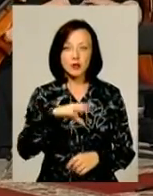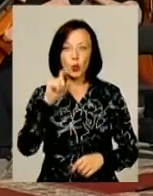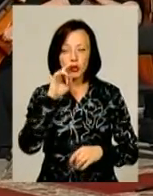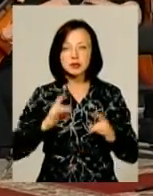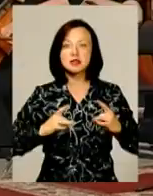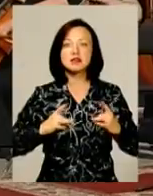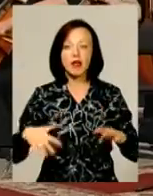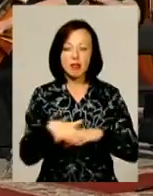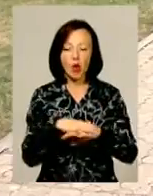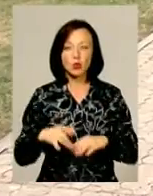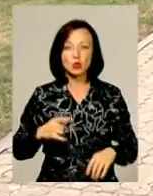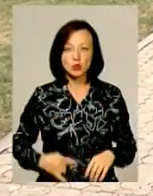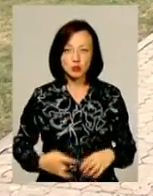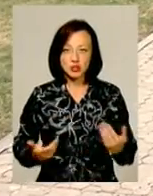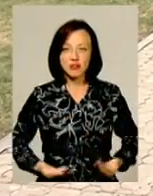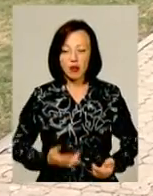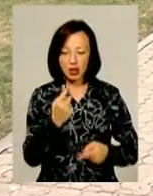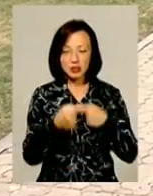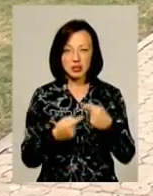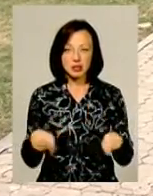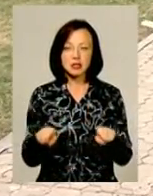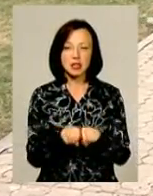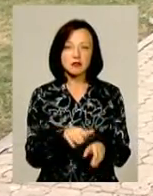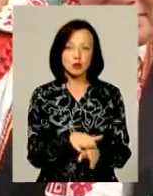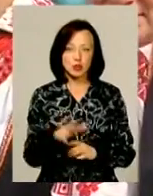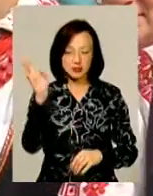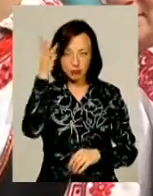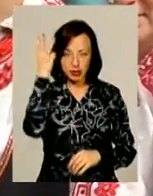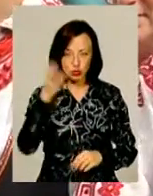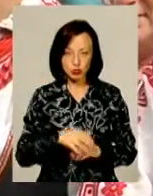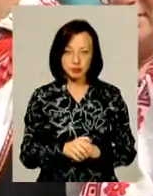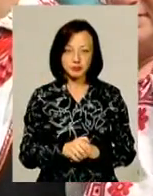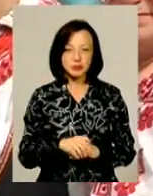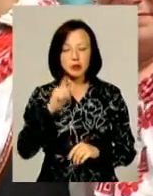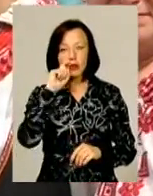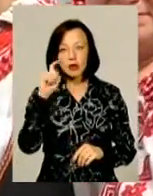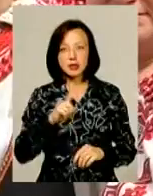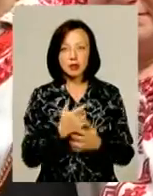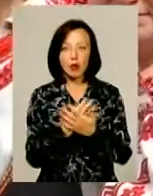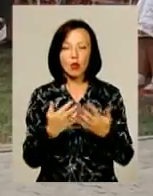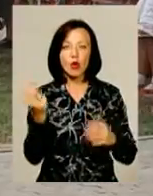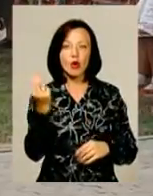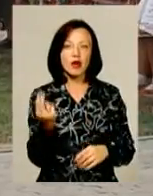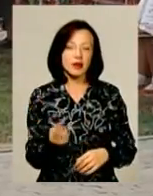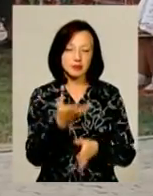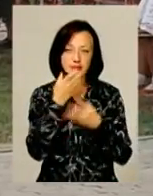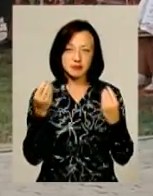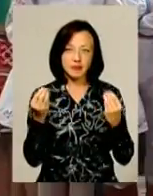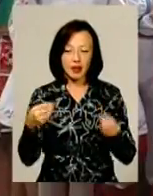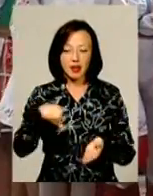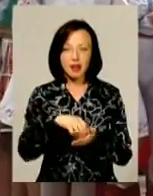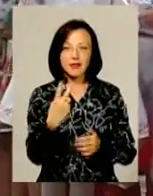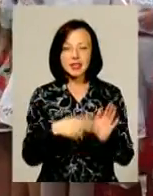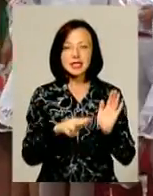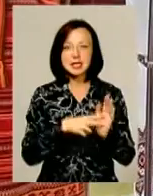свято народного костюму, жива традиція, теж відбудеться в обласному центрі. Український колорит у всій красі представлять